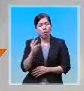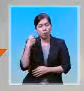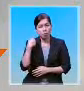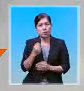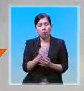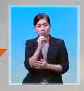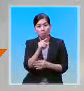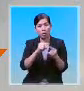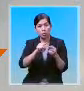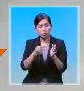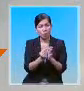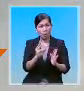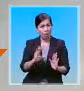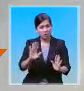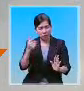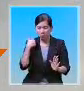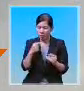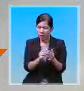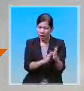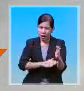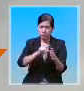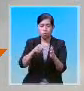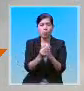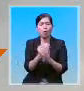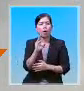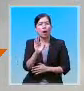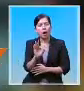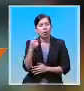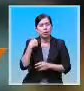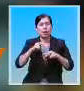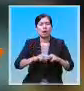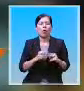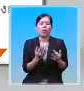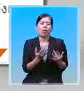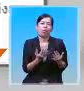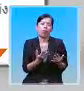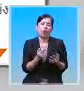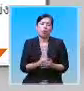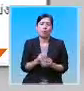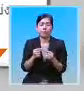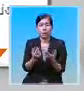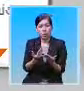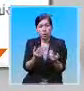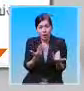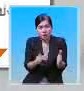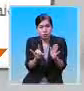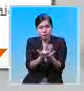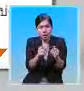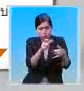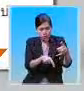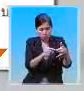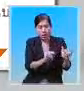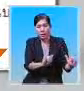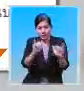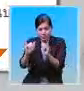ค่6ชั่วโมงเฝ้าไปถึงนู่น9ชั่วโมงเลยแล้วต่อมาเนี่ยน้าป้อมถูกย้ายให้ไปปฏิบัติหน้าที่ที่ศาลเจ้